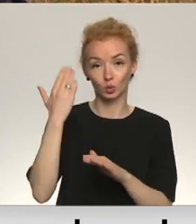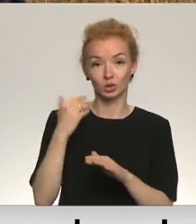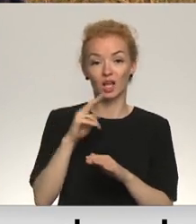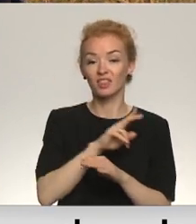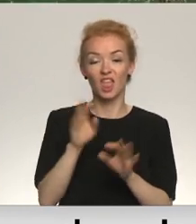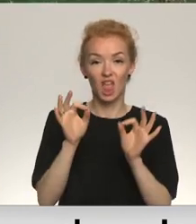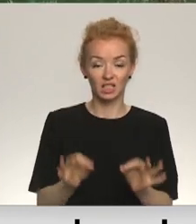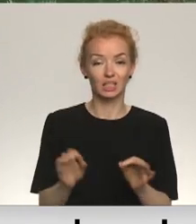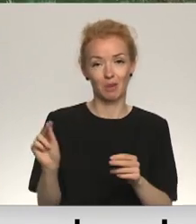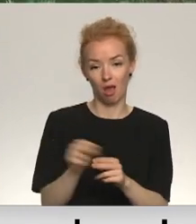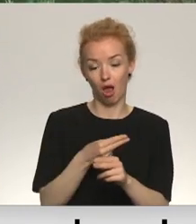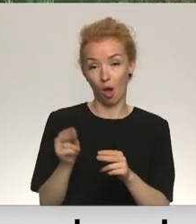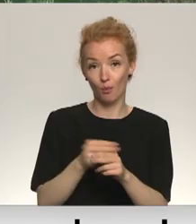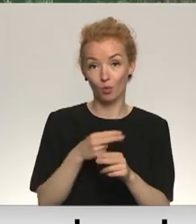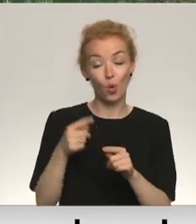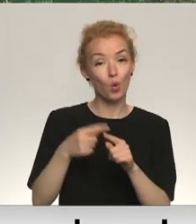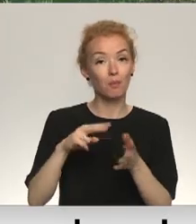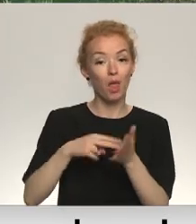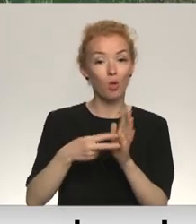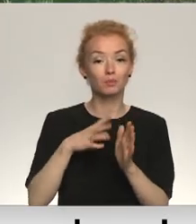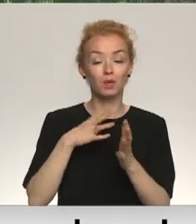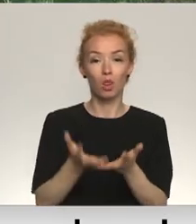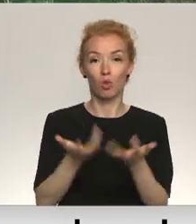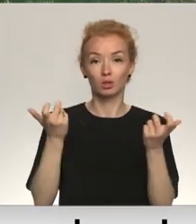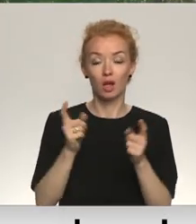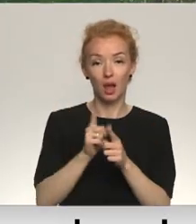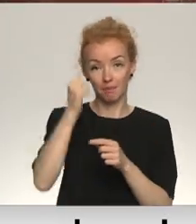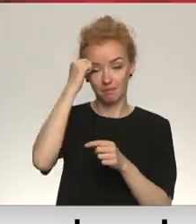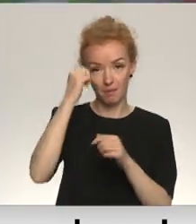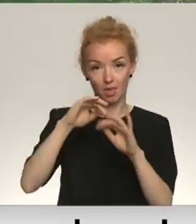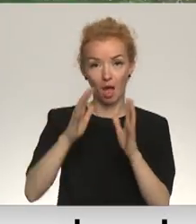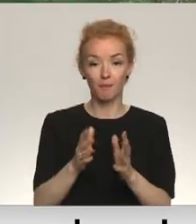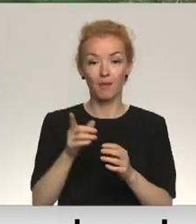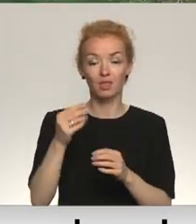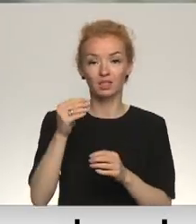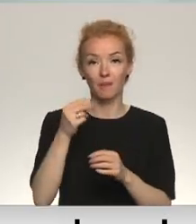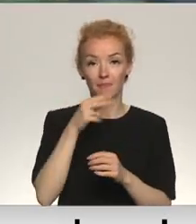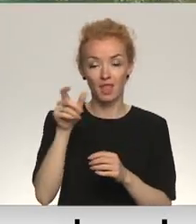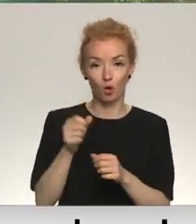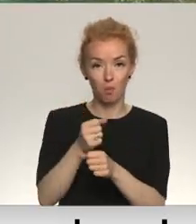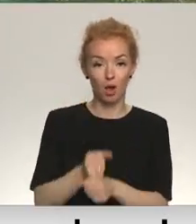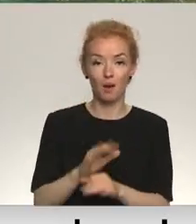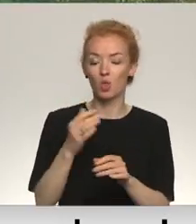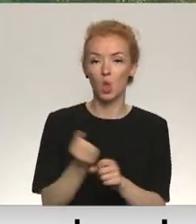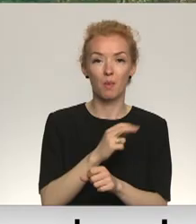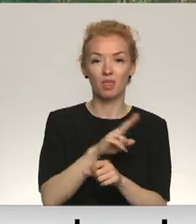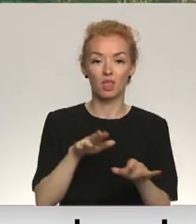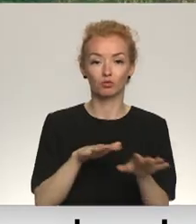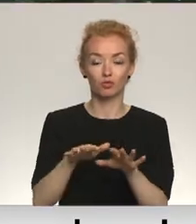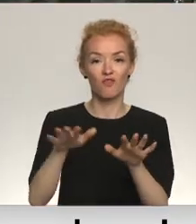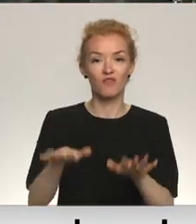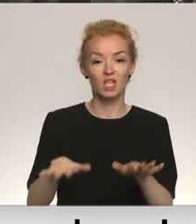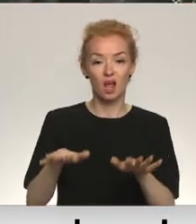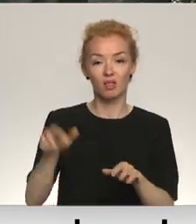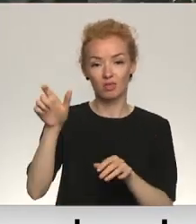ir jālabo. Doma bija iecerējusi demontēt arī piemiņas akmeni Zaļinieku pagastā. Tomēr tagad to vairs nedarīšot, jo kāds